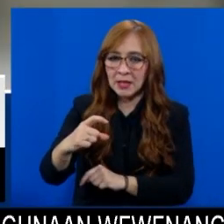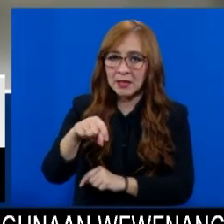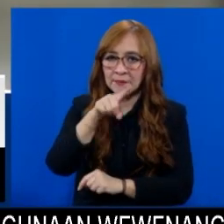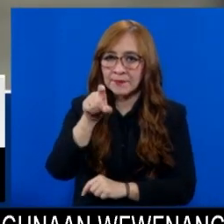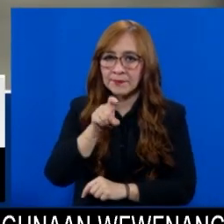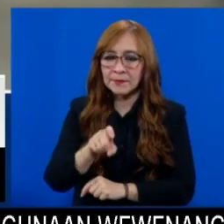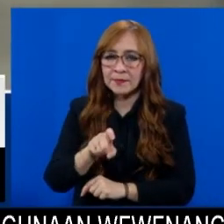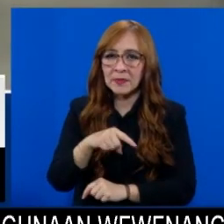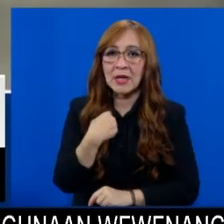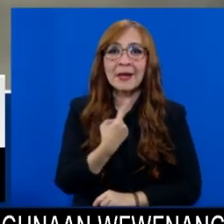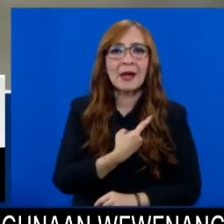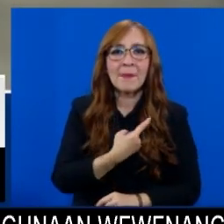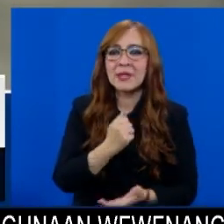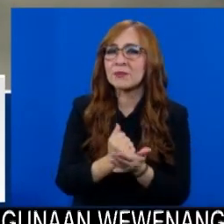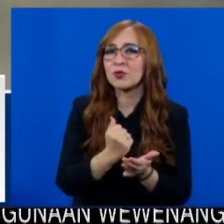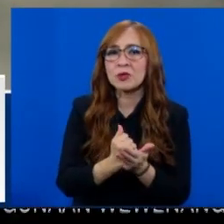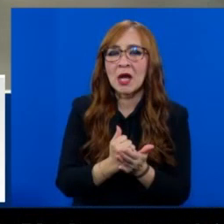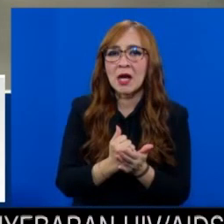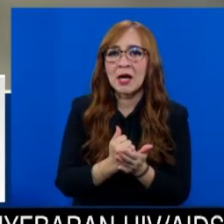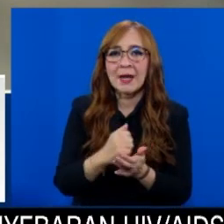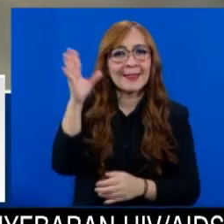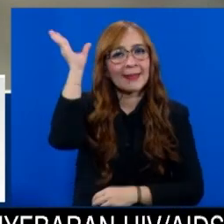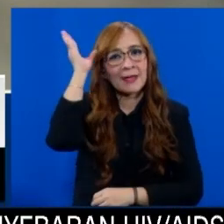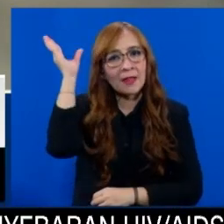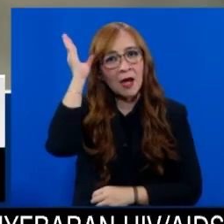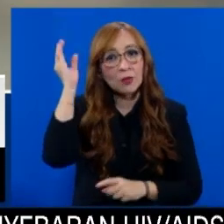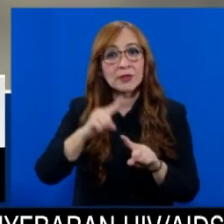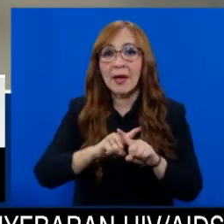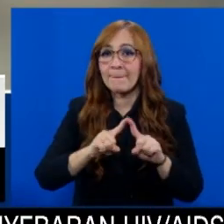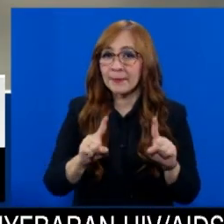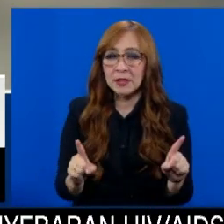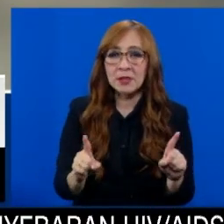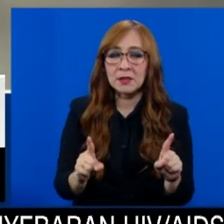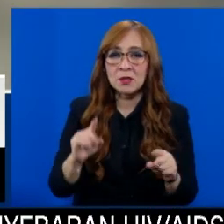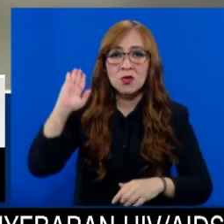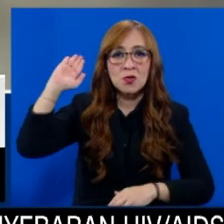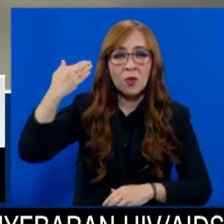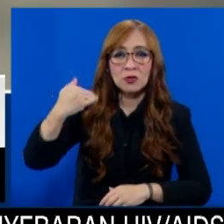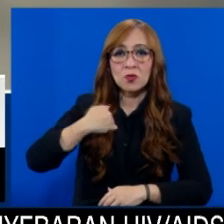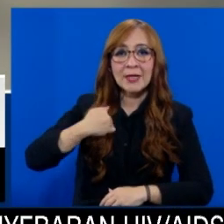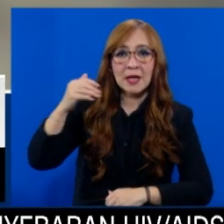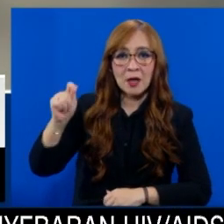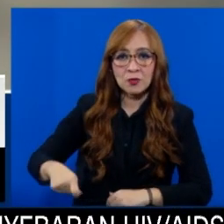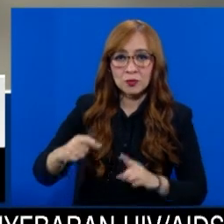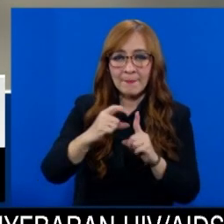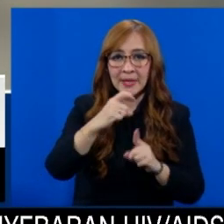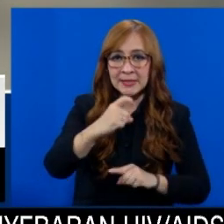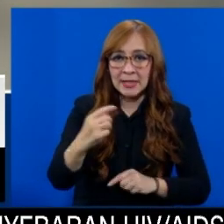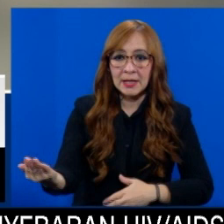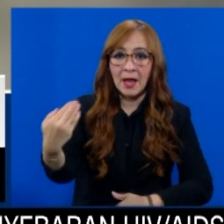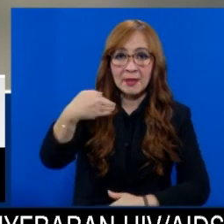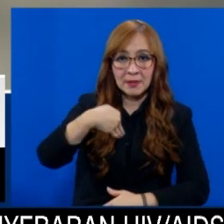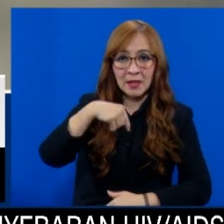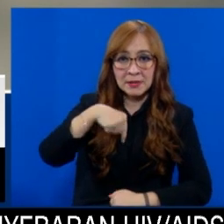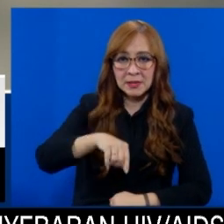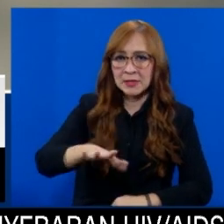sebenarnya Taufik belum mendapatkan informasi lebih detail, hanya saja ketika kuasa hukum dari Putri Chandra pagi tadi datang ke Bareskrim